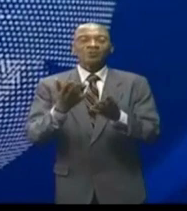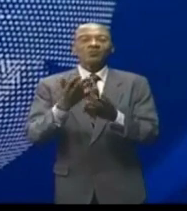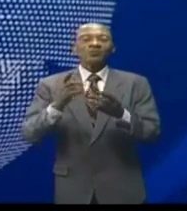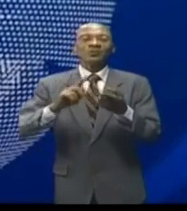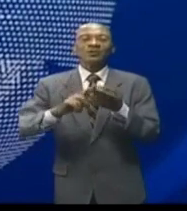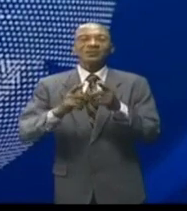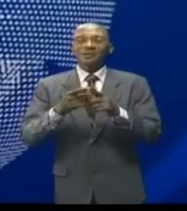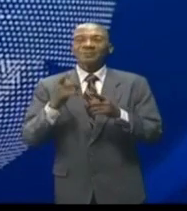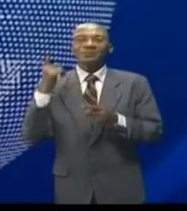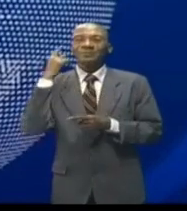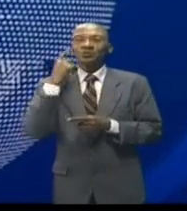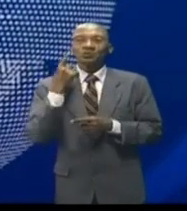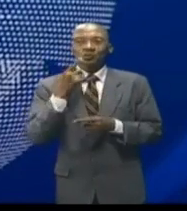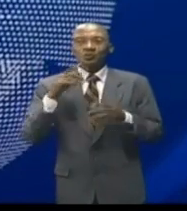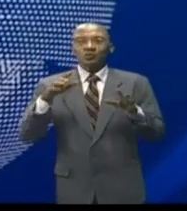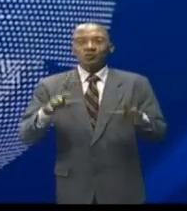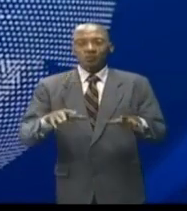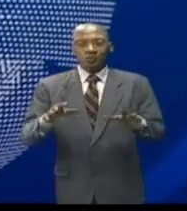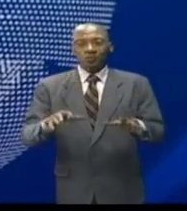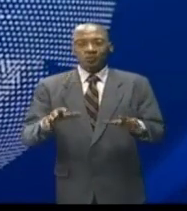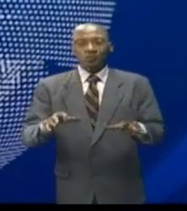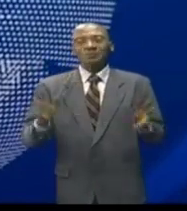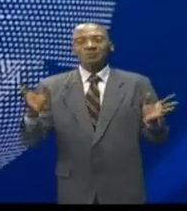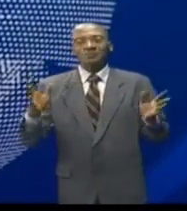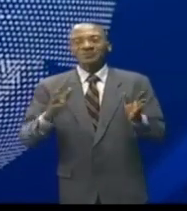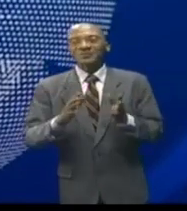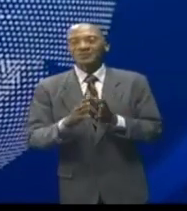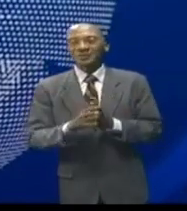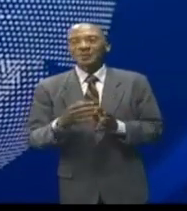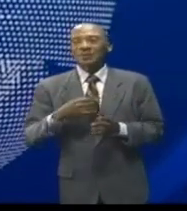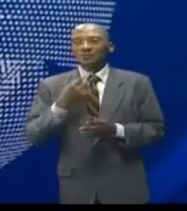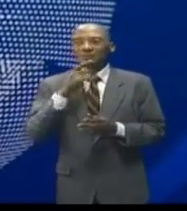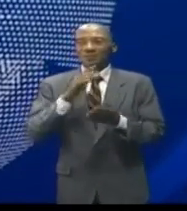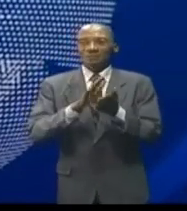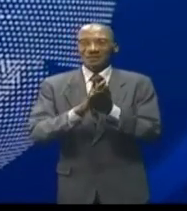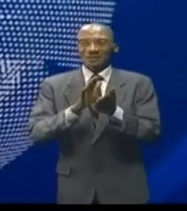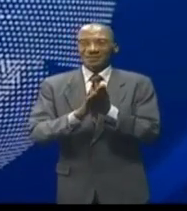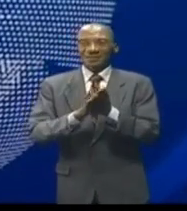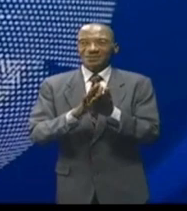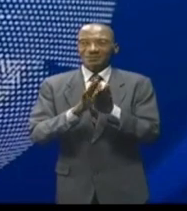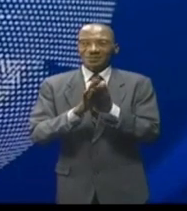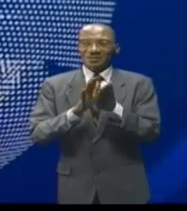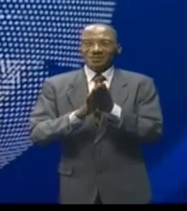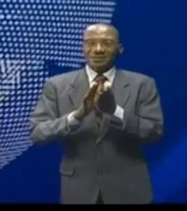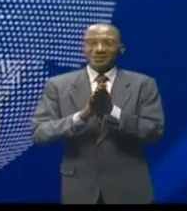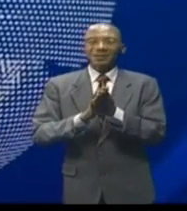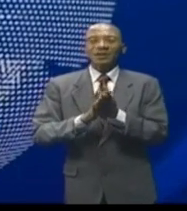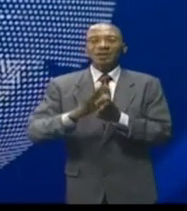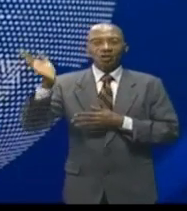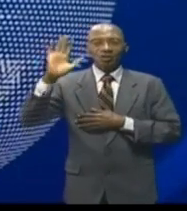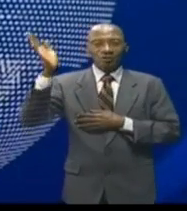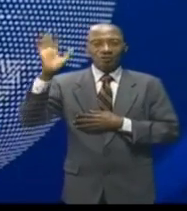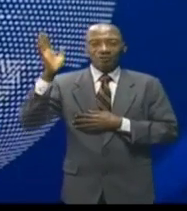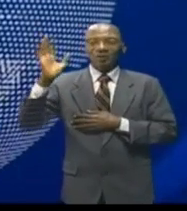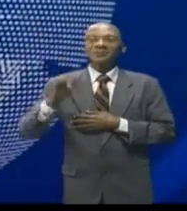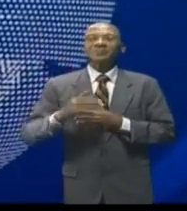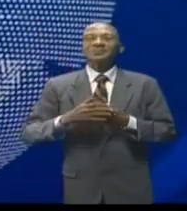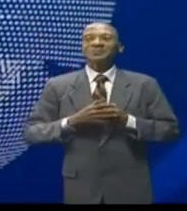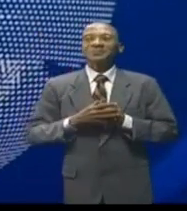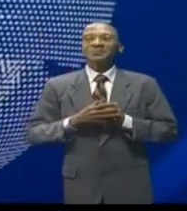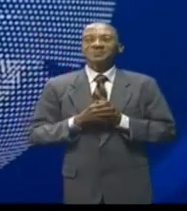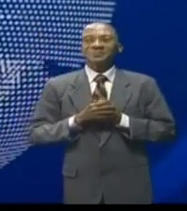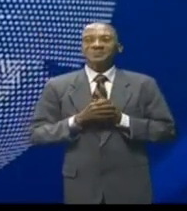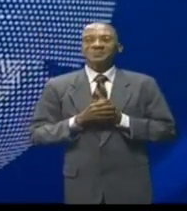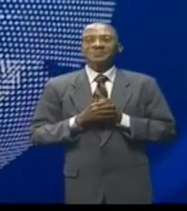Pongo ces journal a connu le concours rédactionnel de Diane Balaka et de Keren Naka Colombo merci de l'avoir suivi et très prochaine